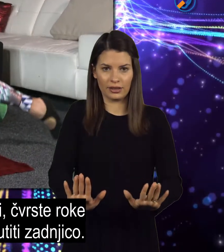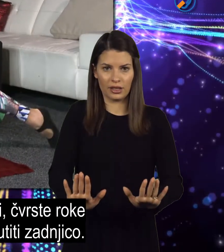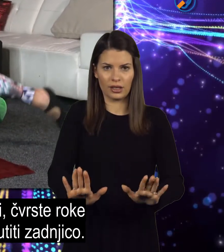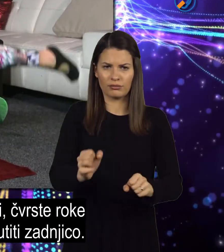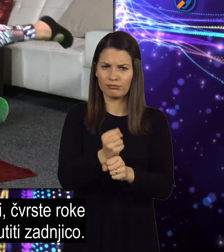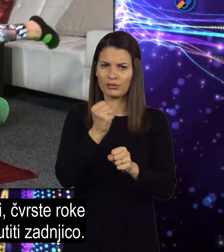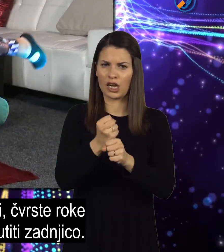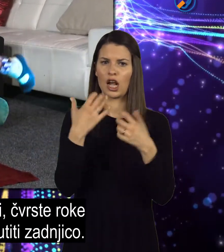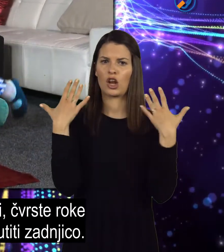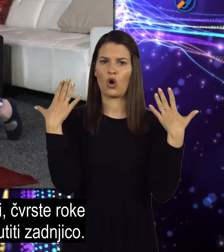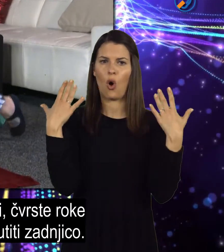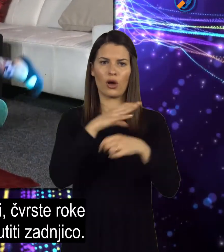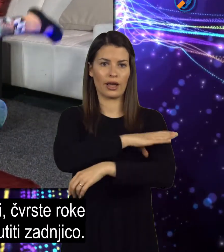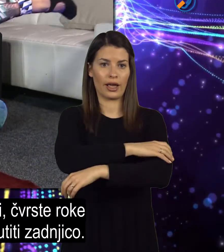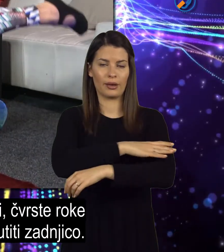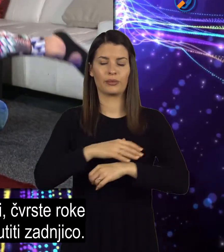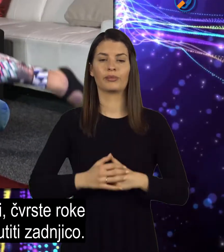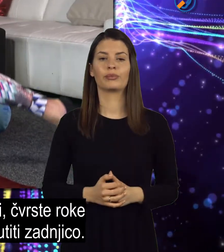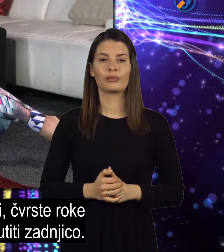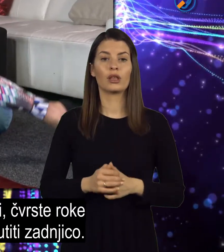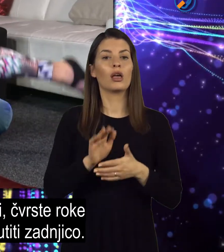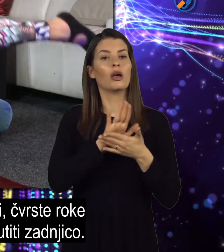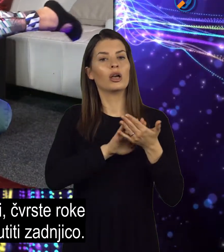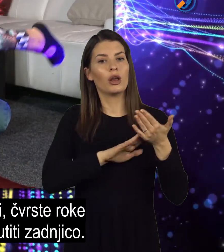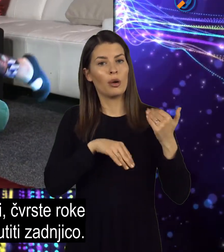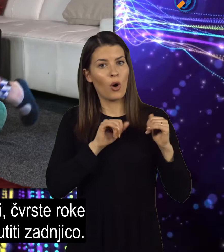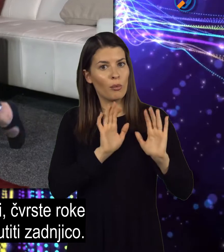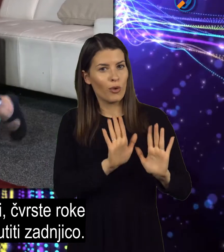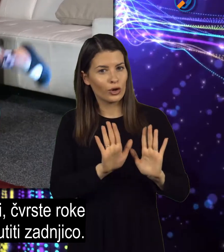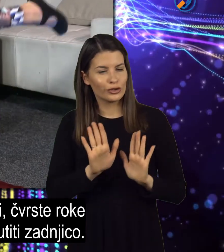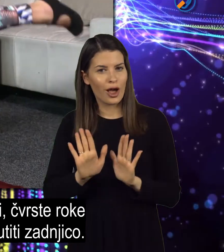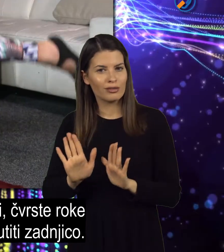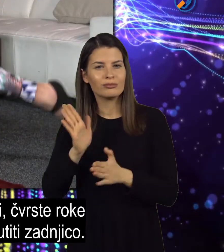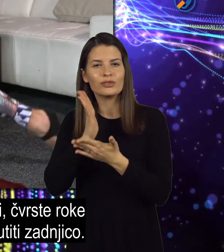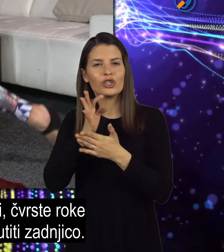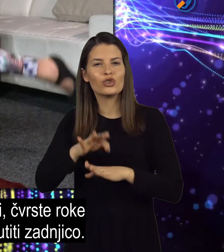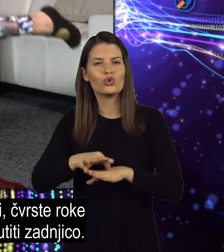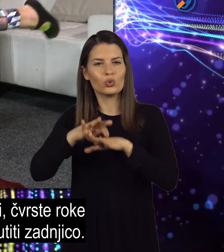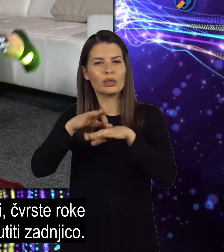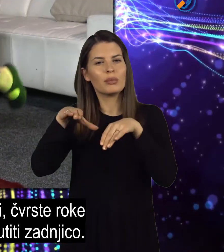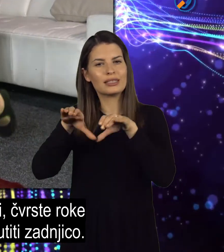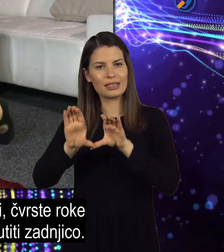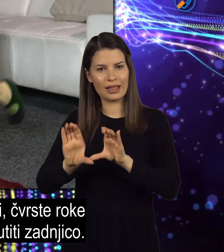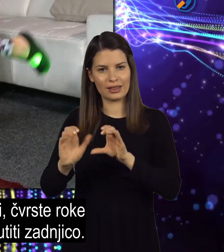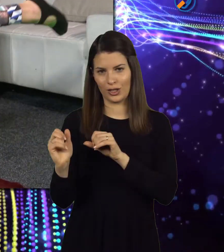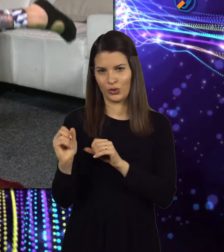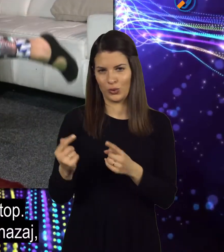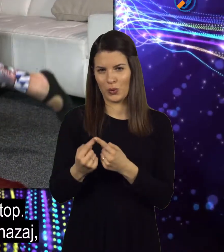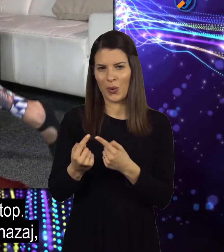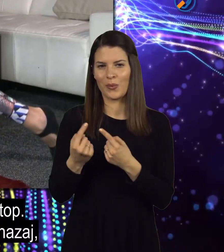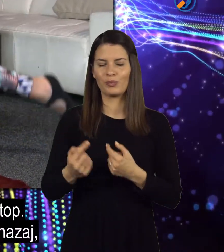dlani, čvrste roke in začneš počasi čutiti zadnjico.